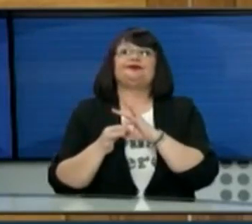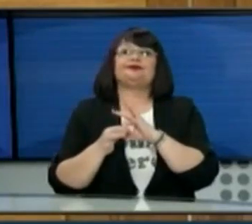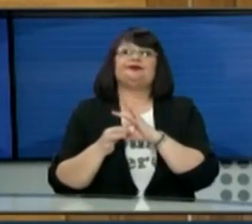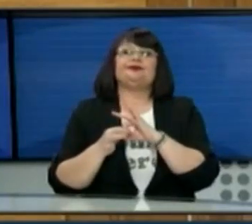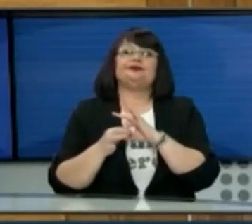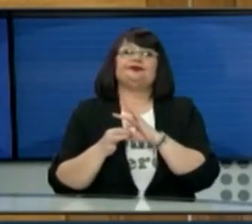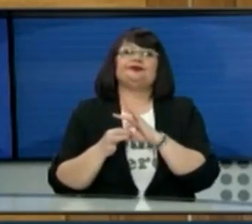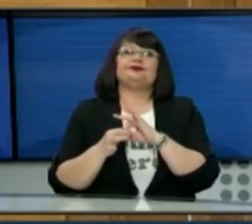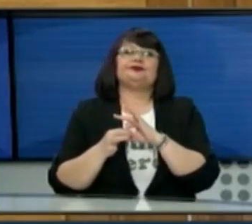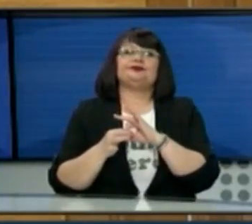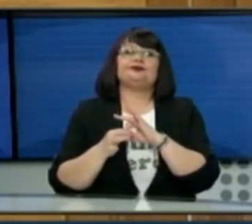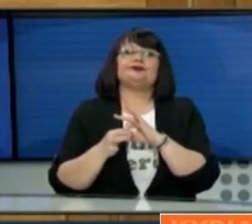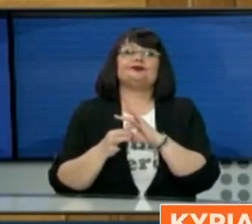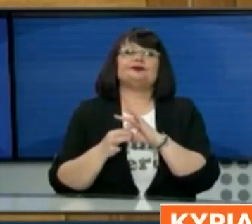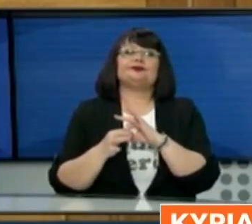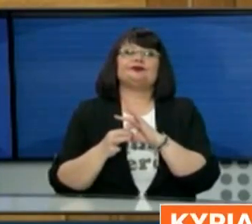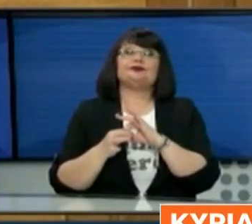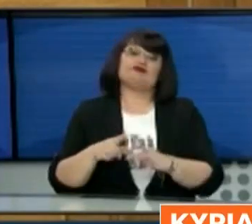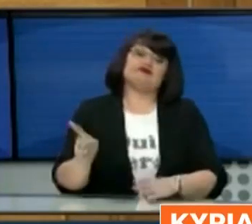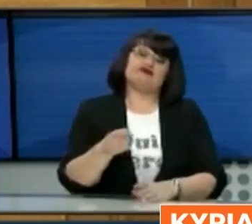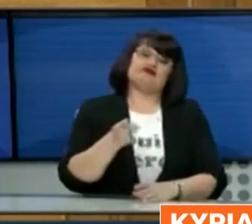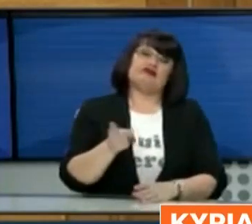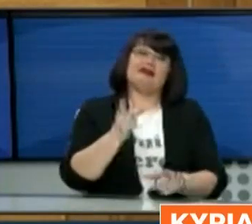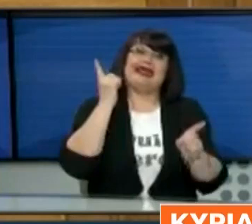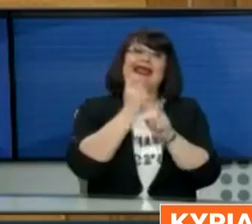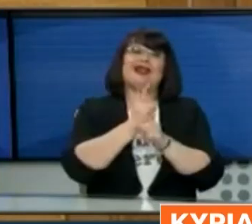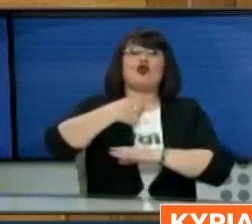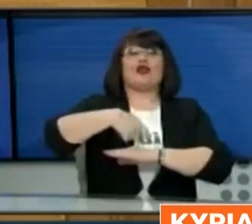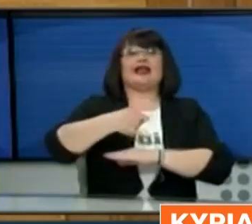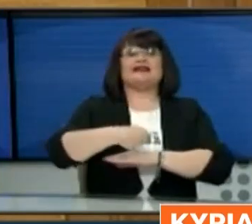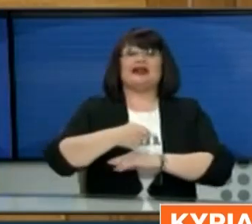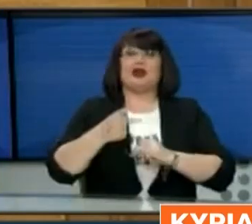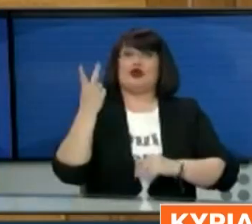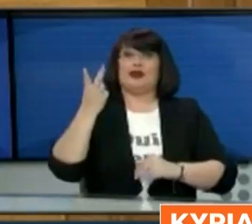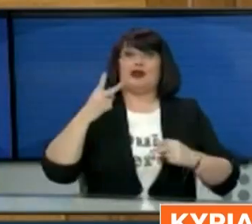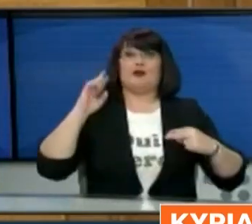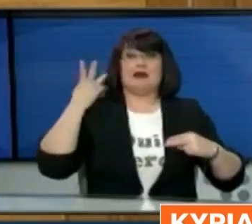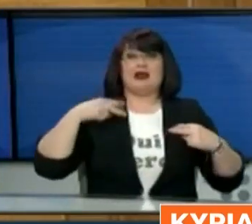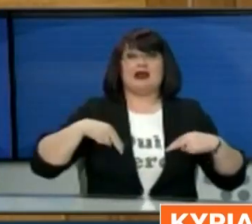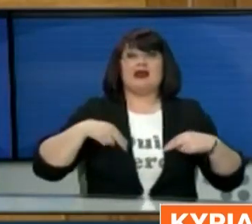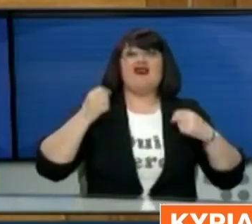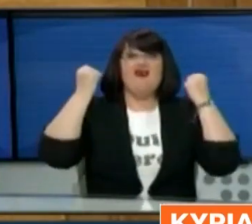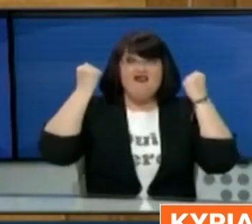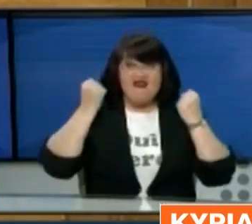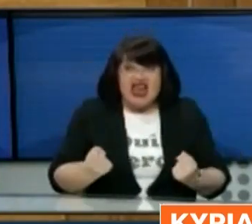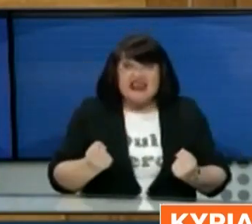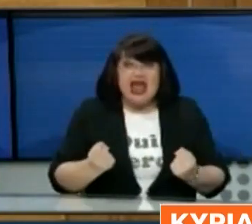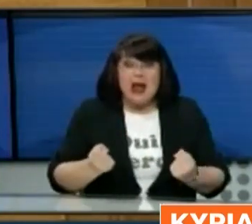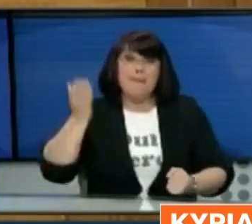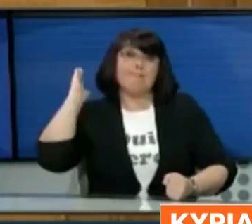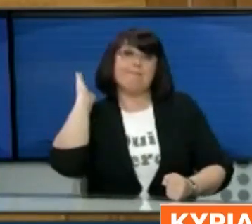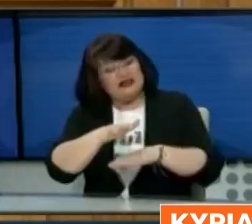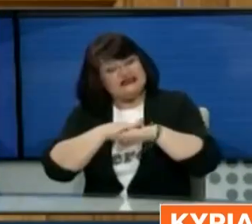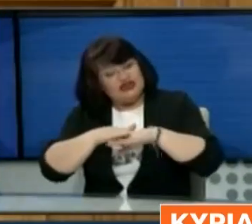ο στενότερος συνεργάτης σας, οδηγούνται στο ειδικό δικαστήριο για βαριά ποινικά αδικήματα. Αυτό